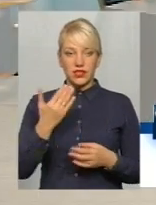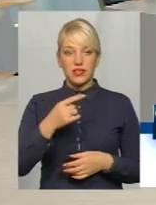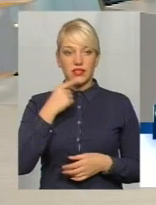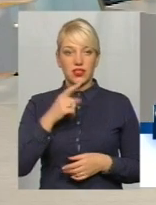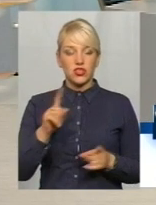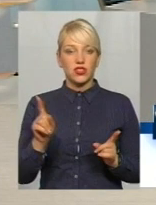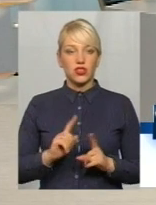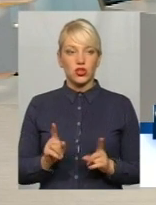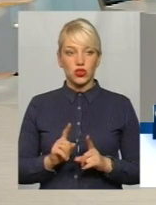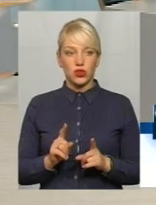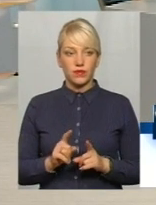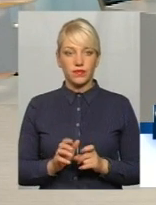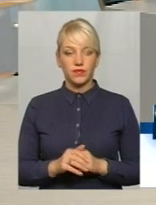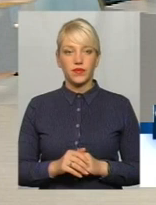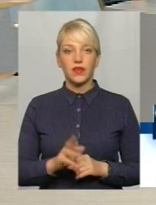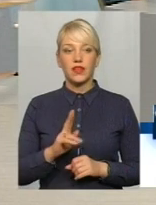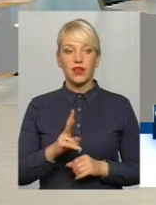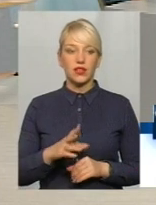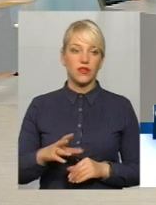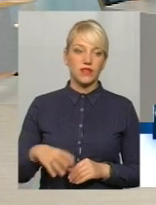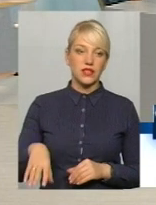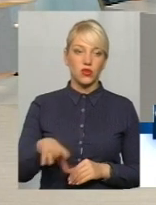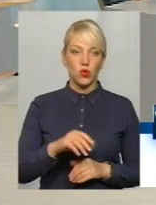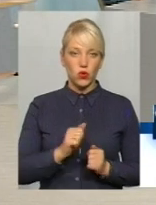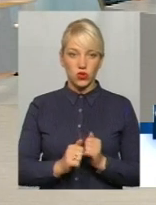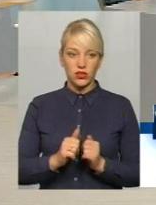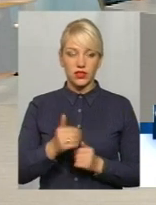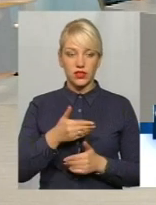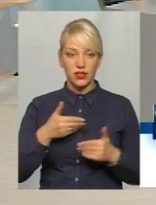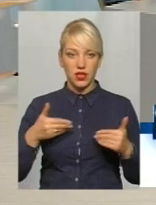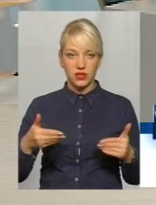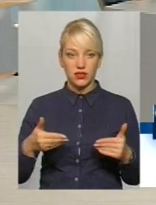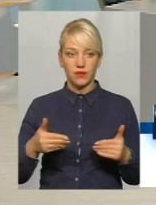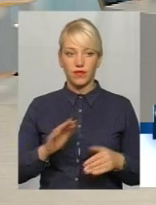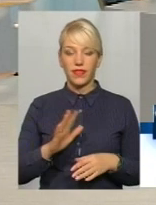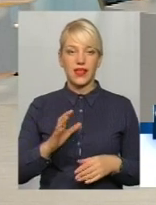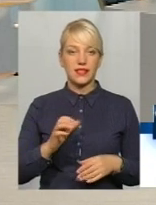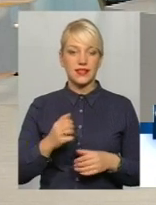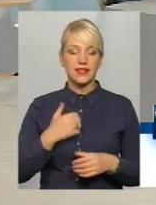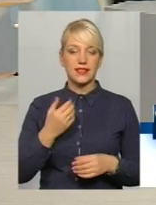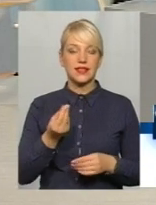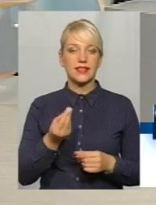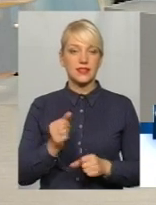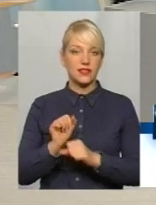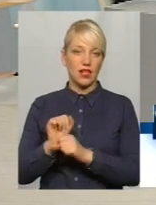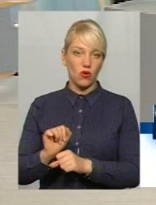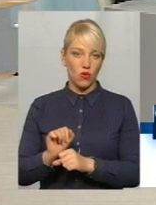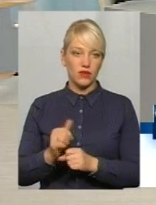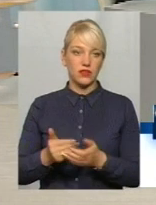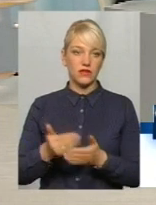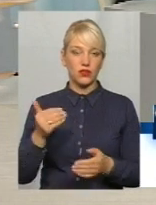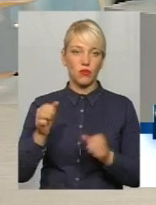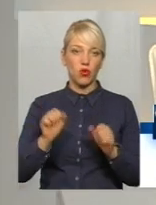що, власне, так само, як і всі, кожен з нас не застрахований, скажімо, від